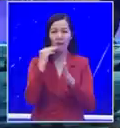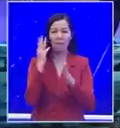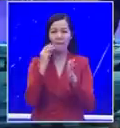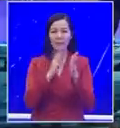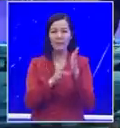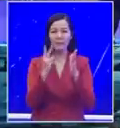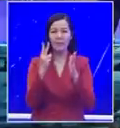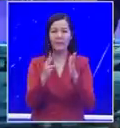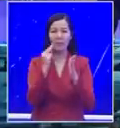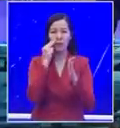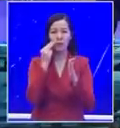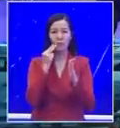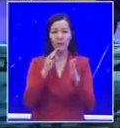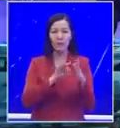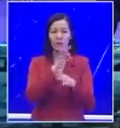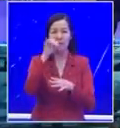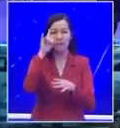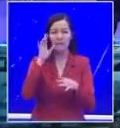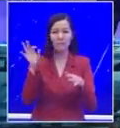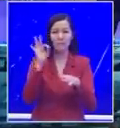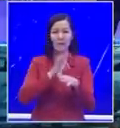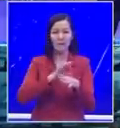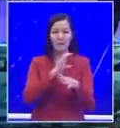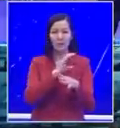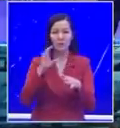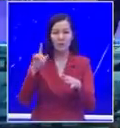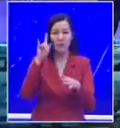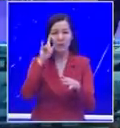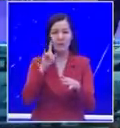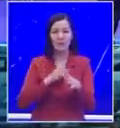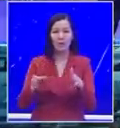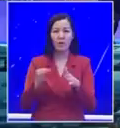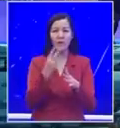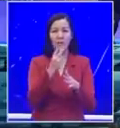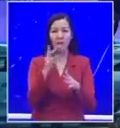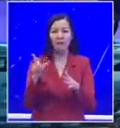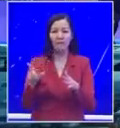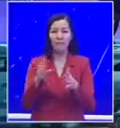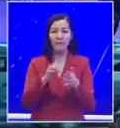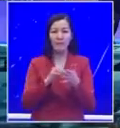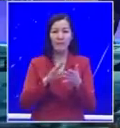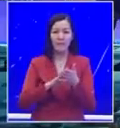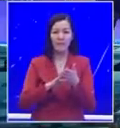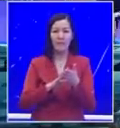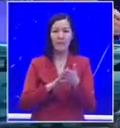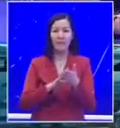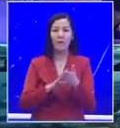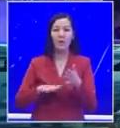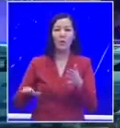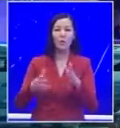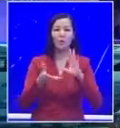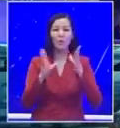82, ал Шымкент, Шығыс Қазақстан, Батыс Қазақстан және Солтүстік Қазақстан облыстарында 2 адамнан COVID-19 вирусы бойынша